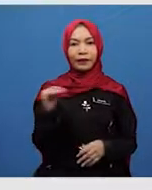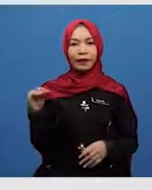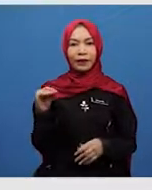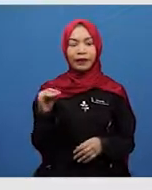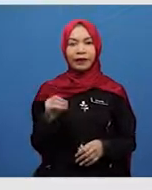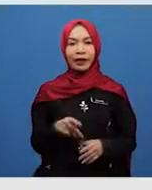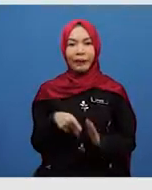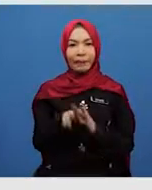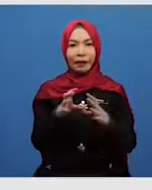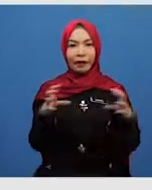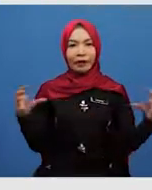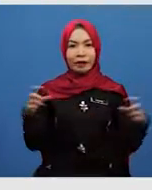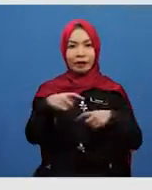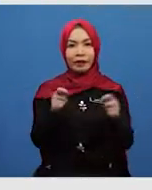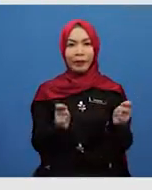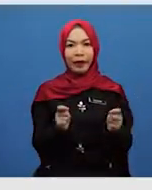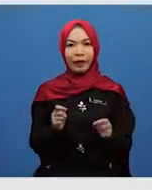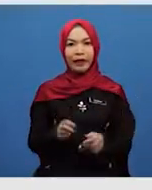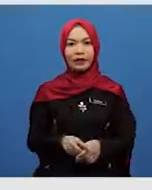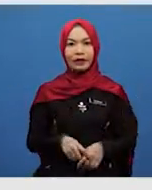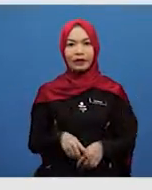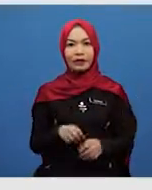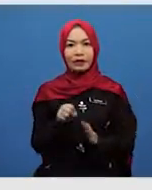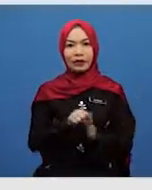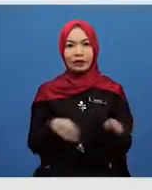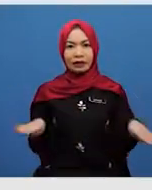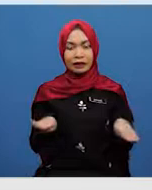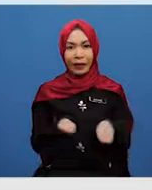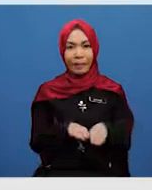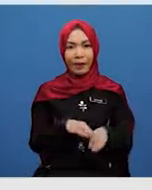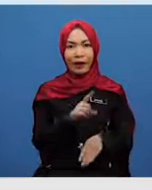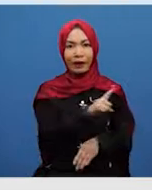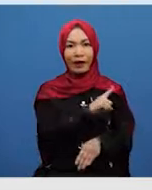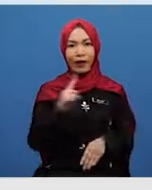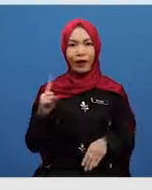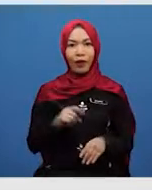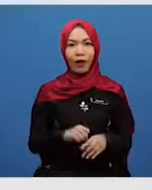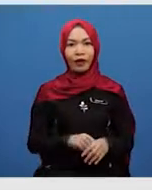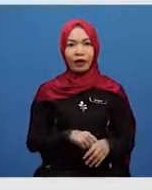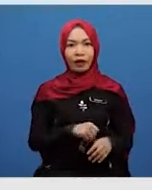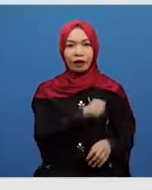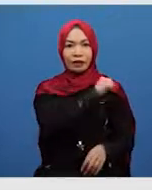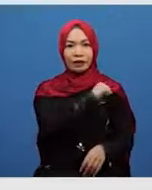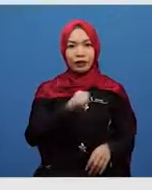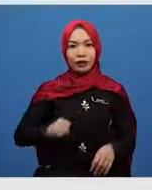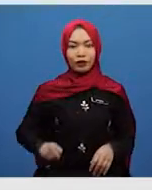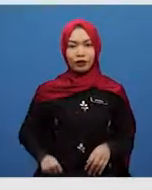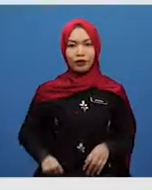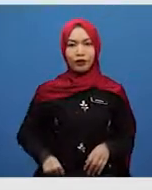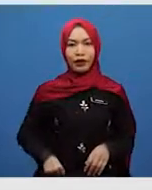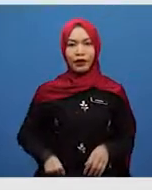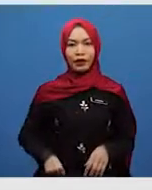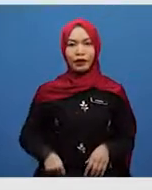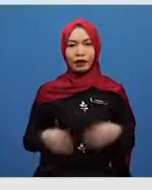yang menjadi wakil Susan atau pembesar yang juga dikenali sebagai pengiran yang memiliki